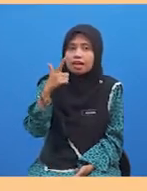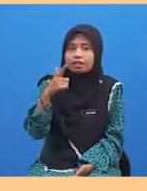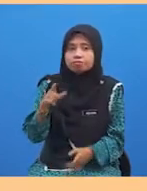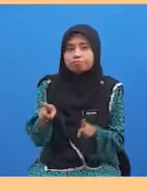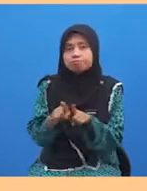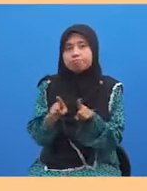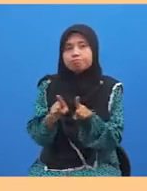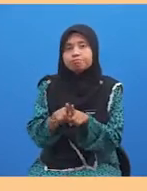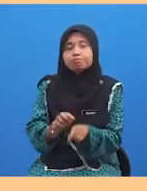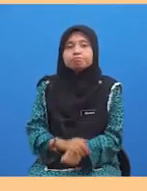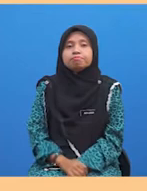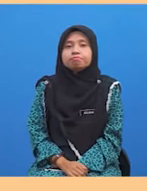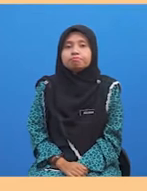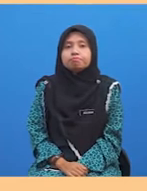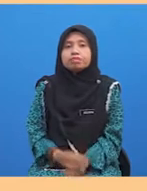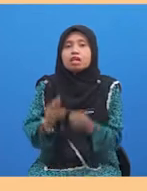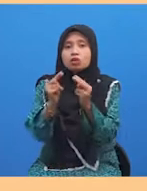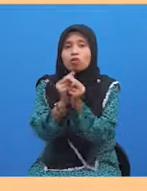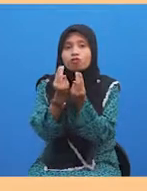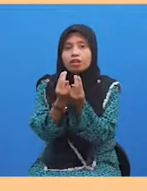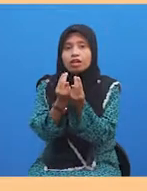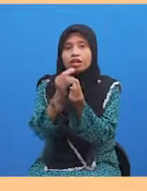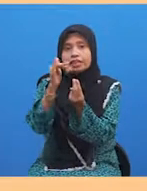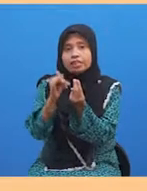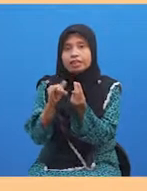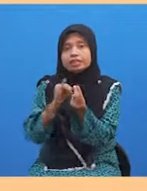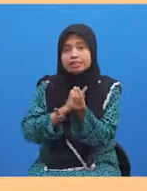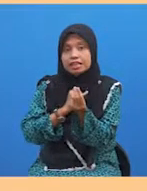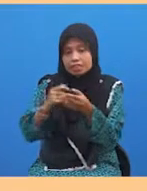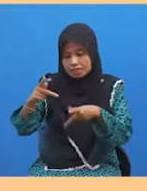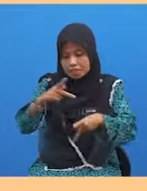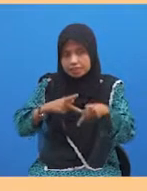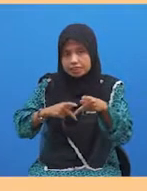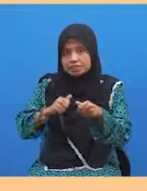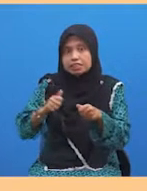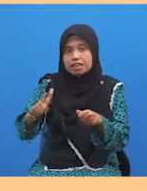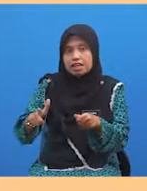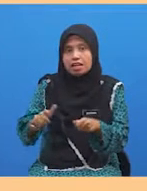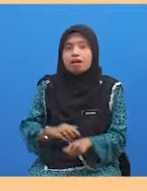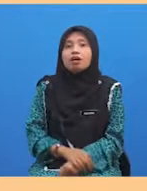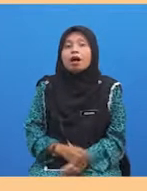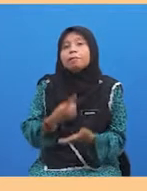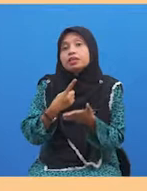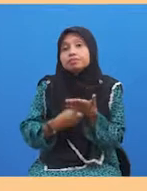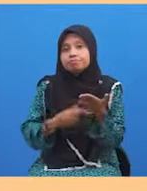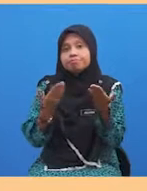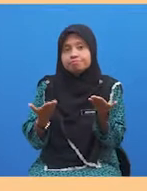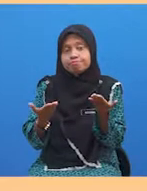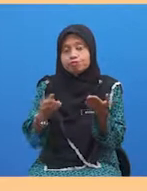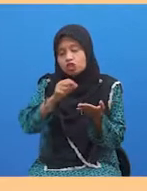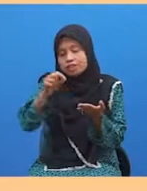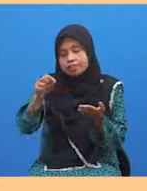lihat bersama-sama. Novel yang saya kaji ialah, di sini murid-murid